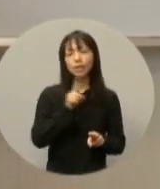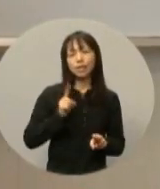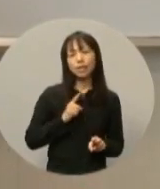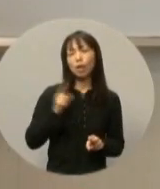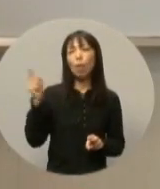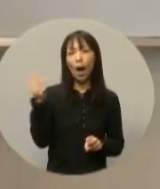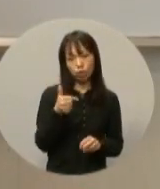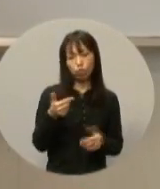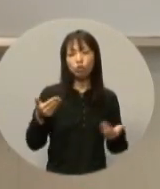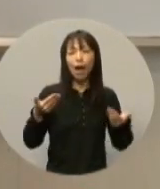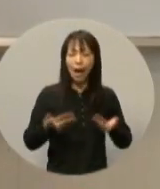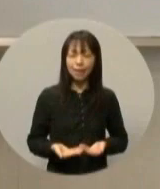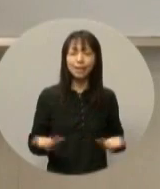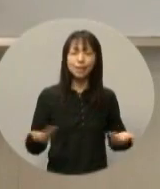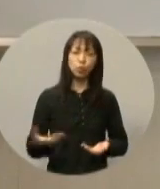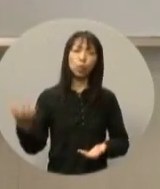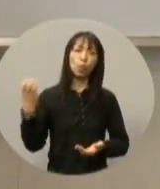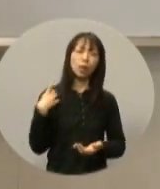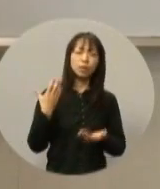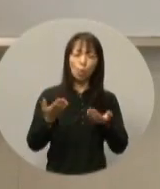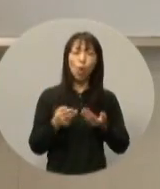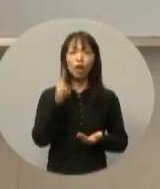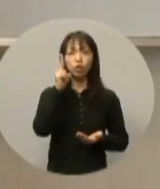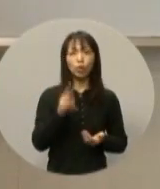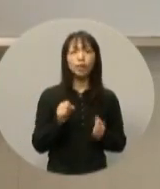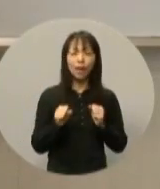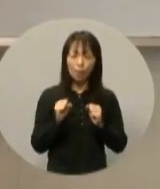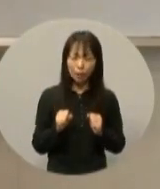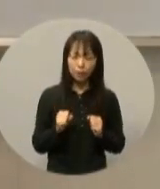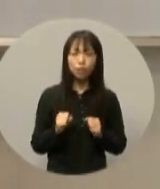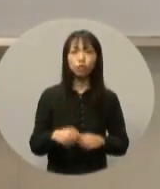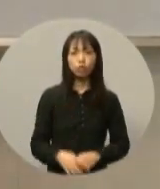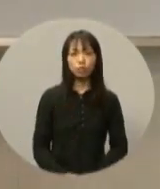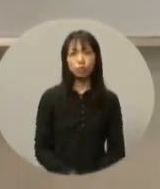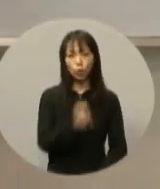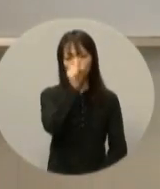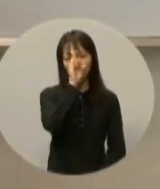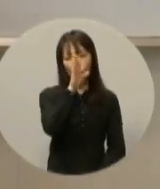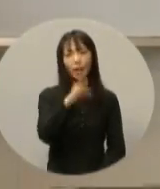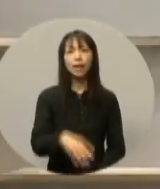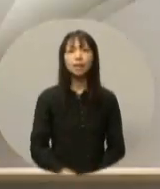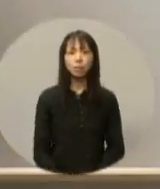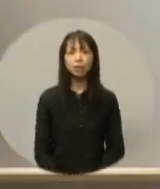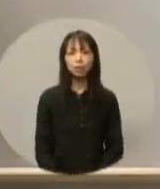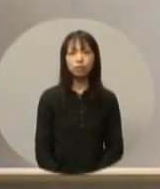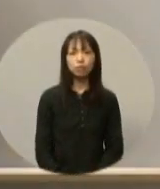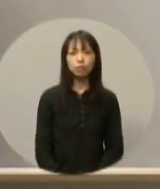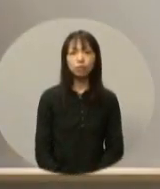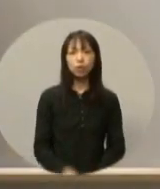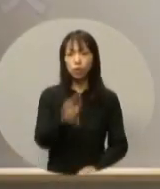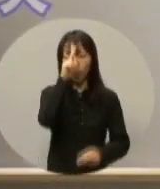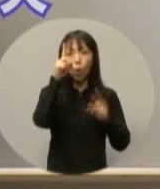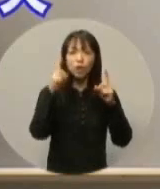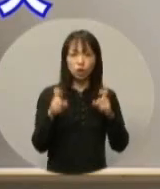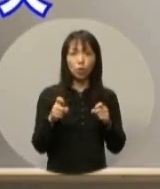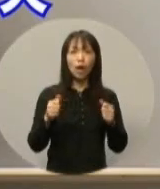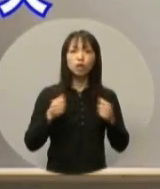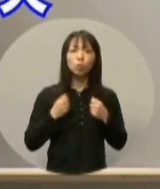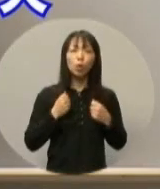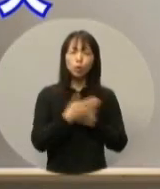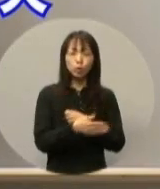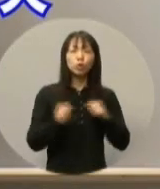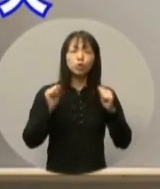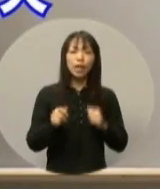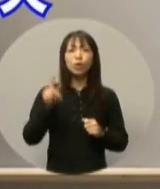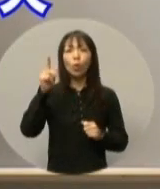あの安心して仕事を任せてもらえるように頑張りたいと思いますよろしくお願いしますこんにちはえスポーツ